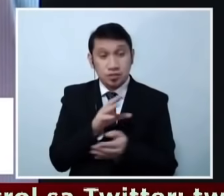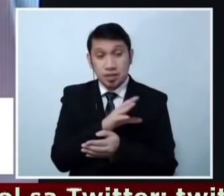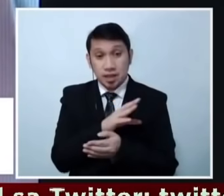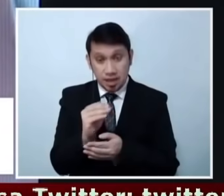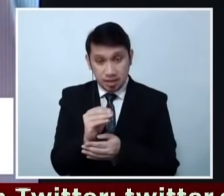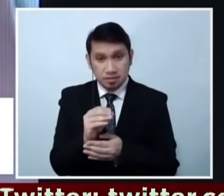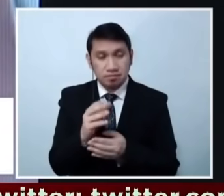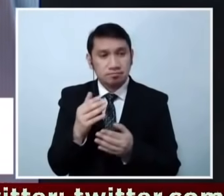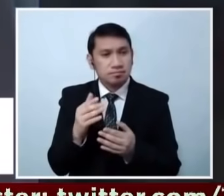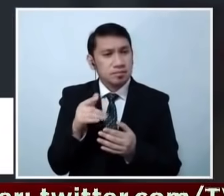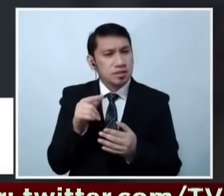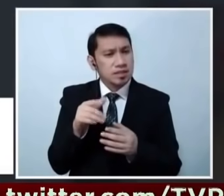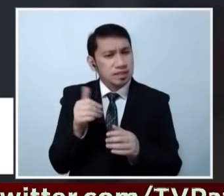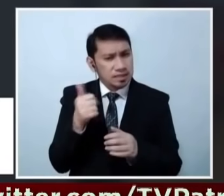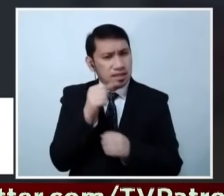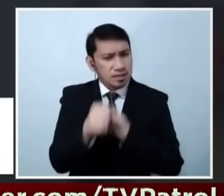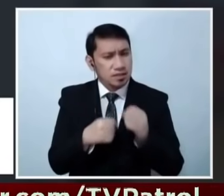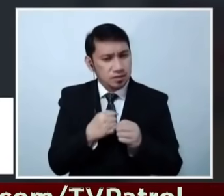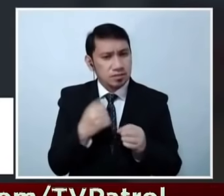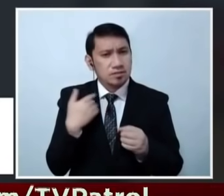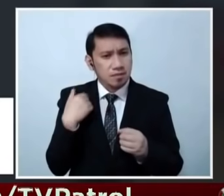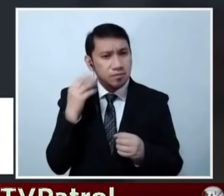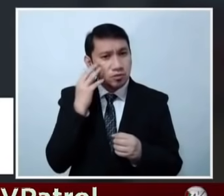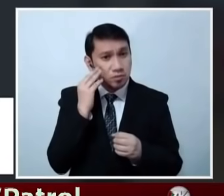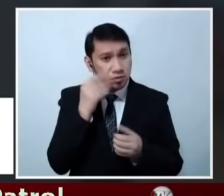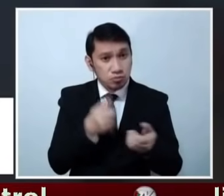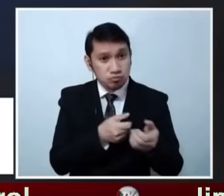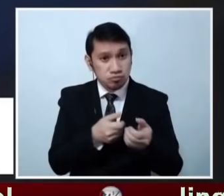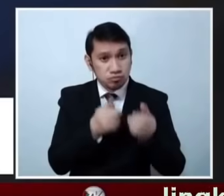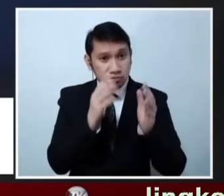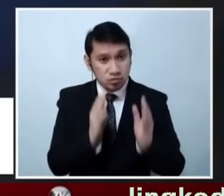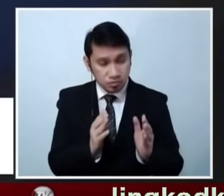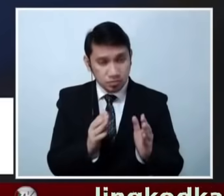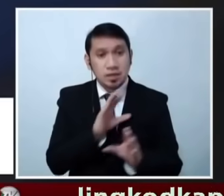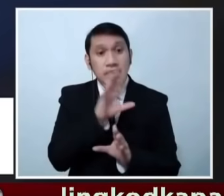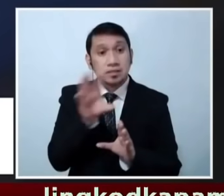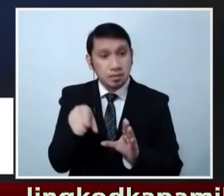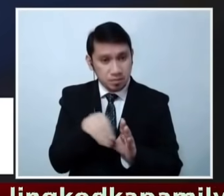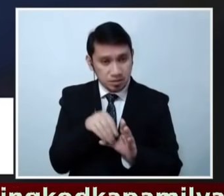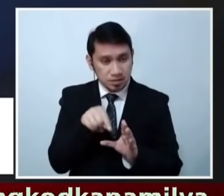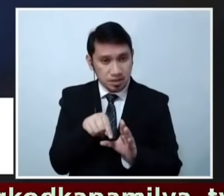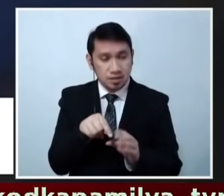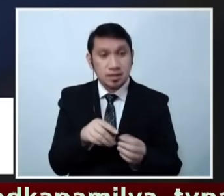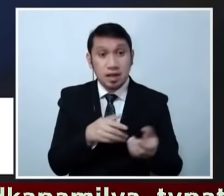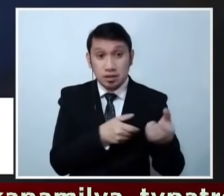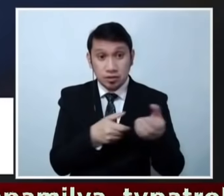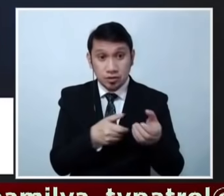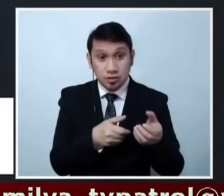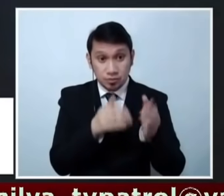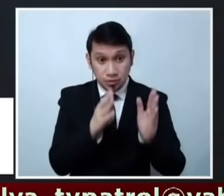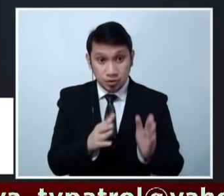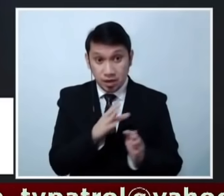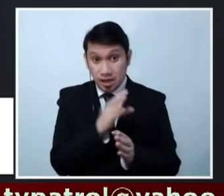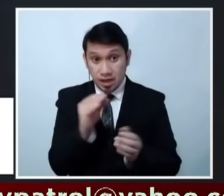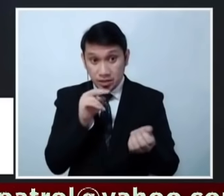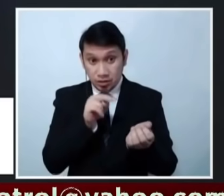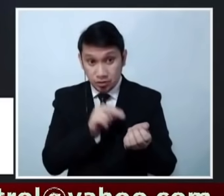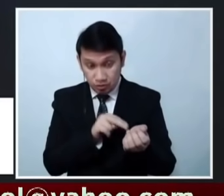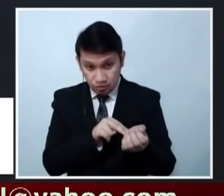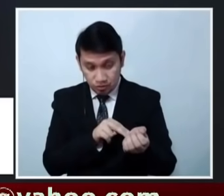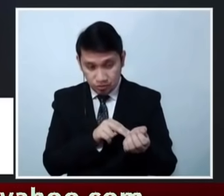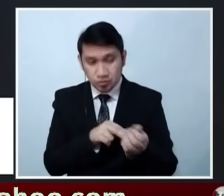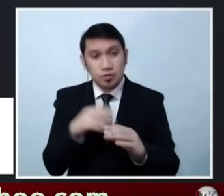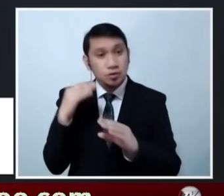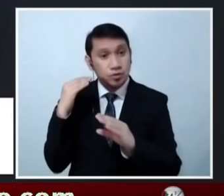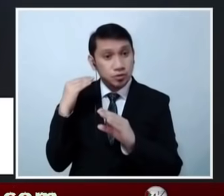mula nang maging bumbero. Isa si Vicky sa 21 bumbero na nurse na pinadala ng Bureau of Fire Protection